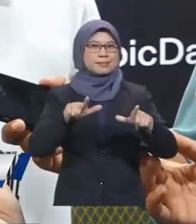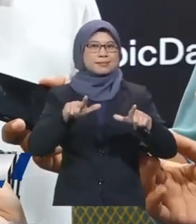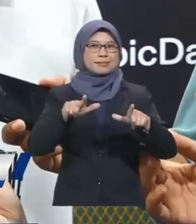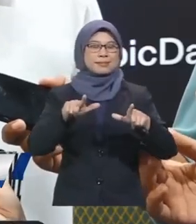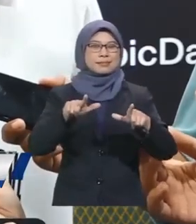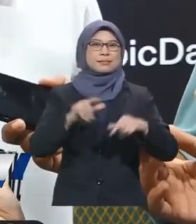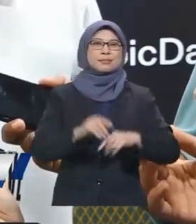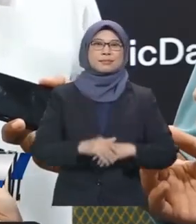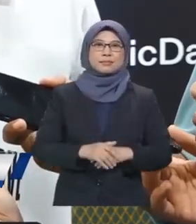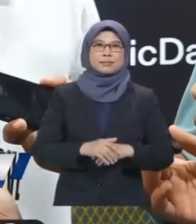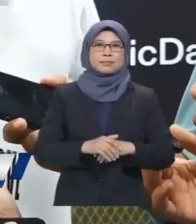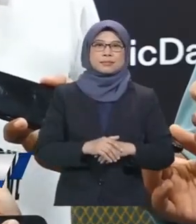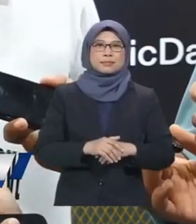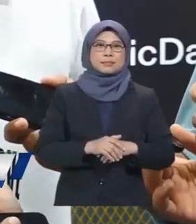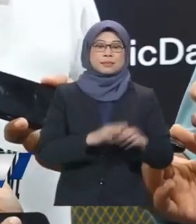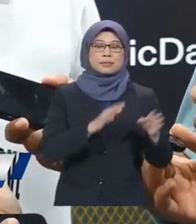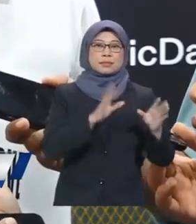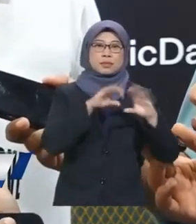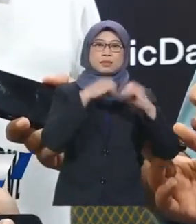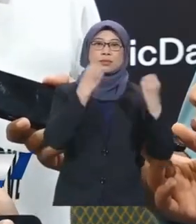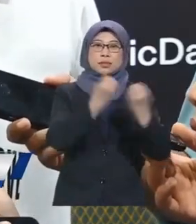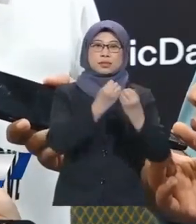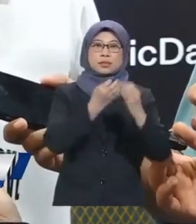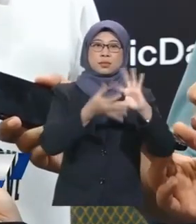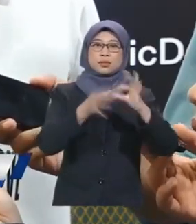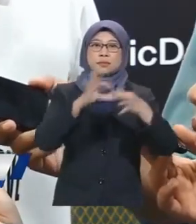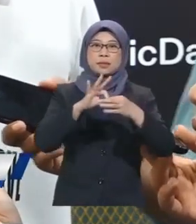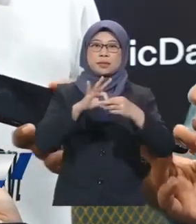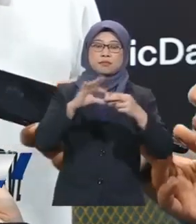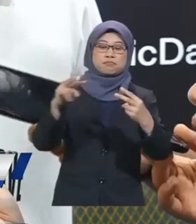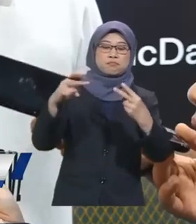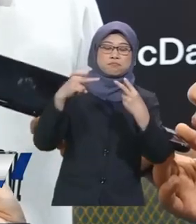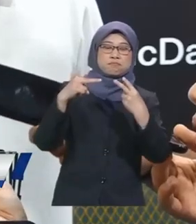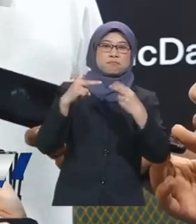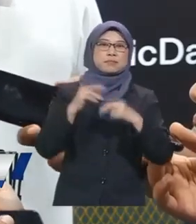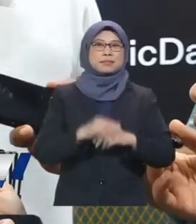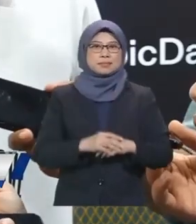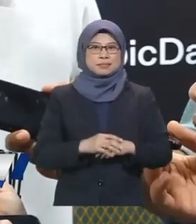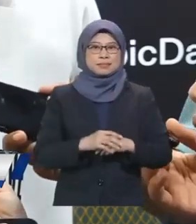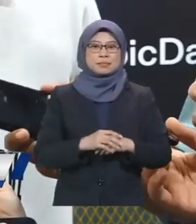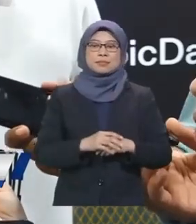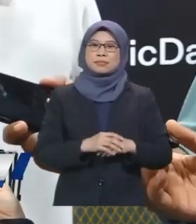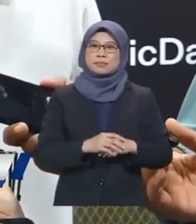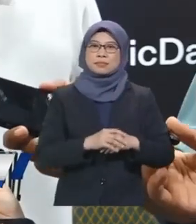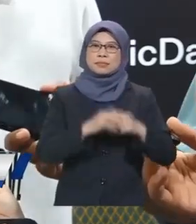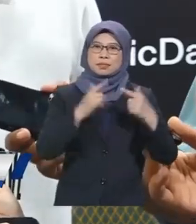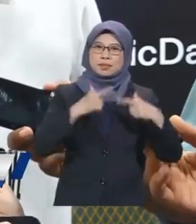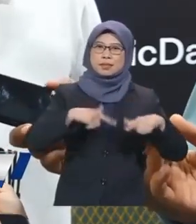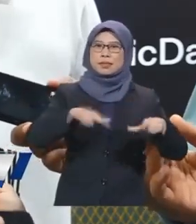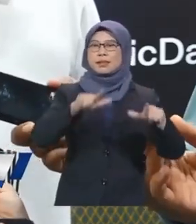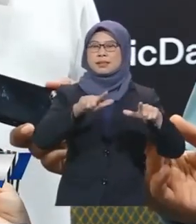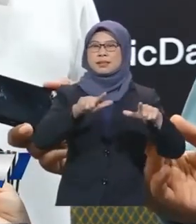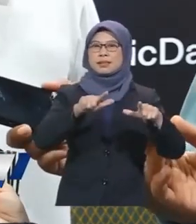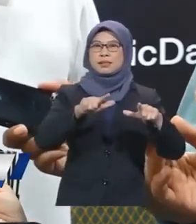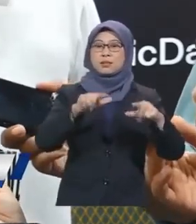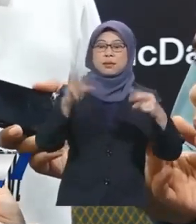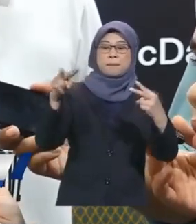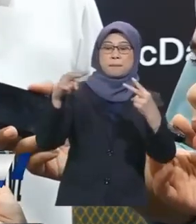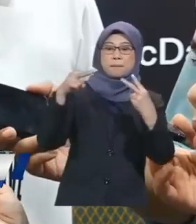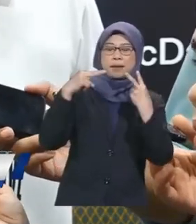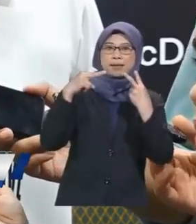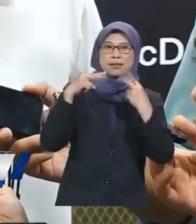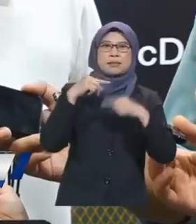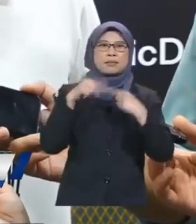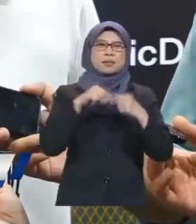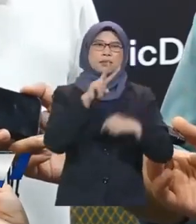segi organisasi Olimpik tersebut. Kita akan dapat lebih accreditation. Kita akan orang pandang kita. Bila